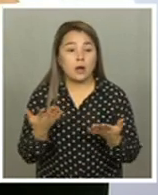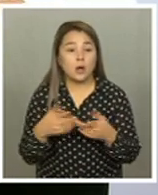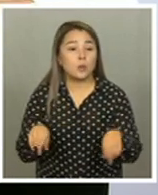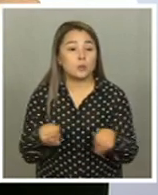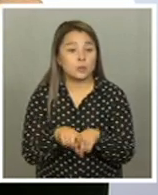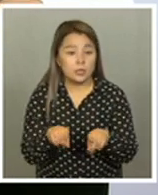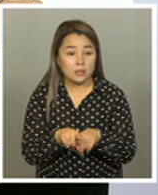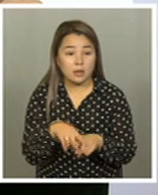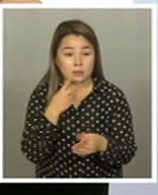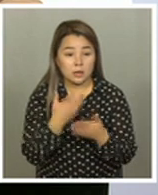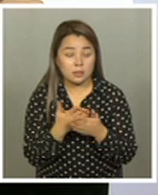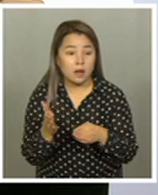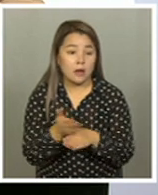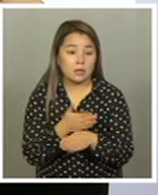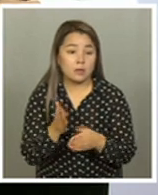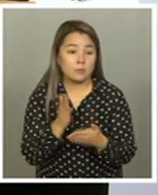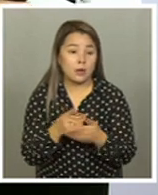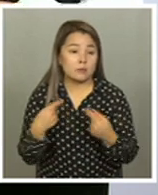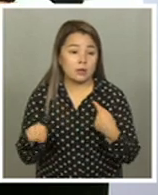мен айырмашылықтары бар?